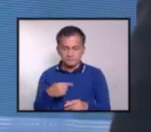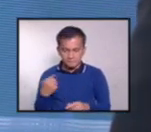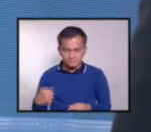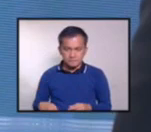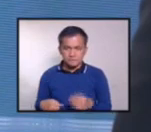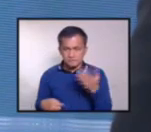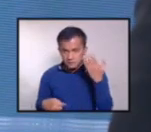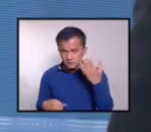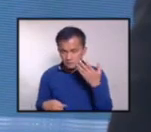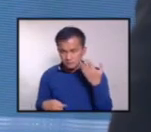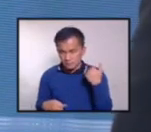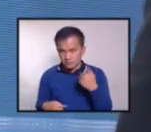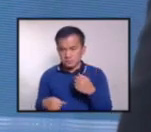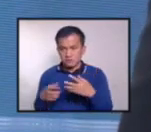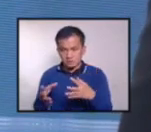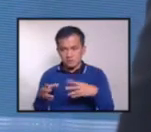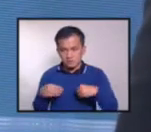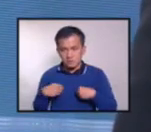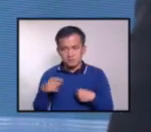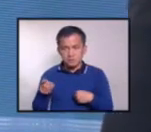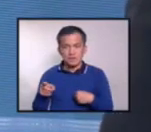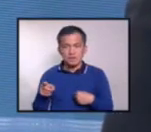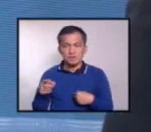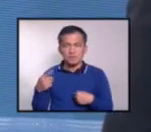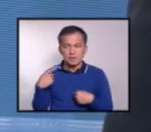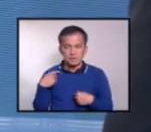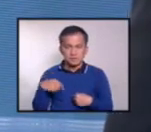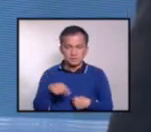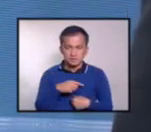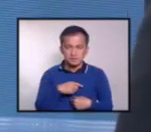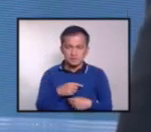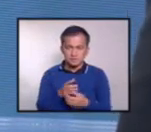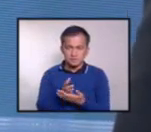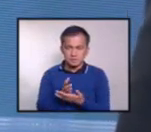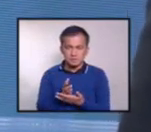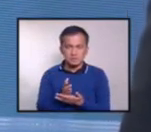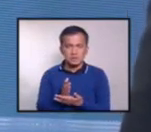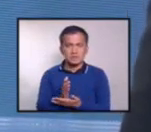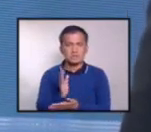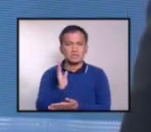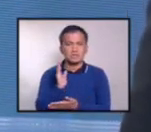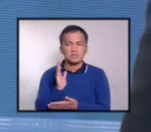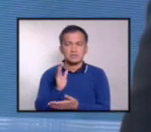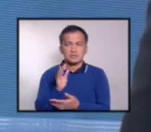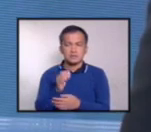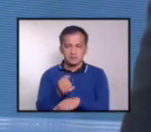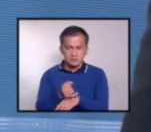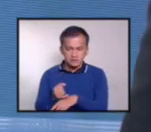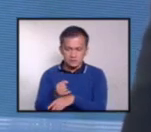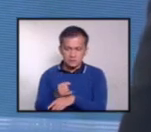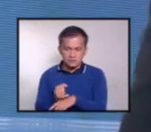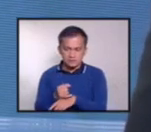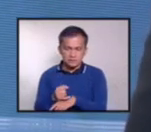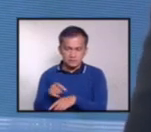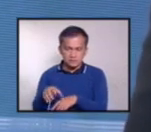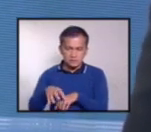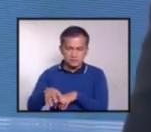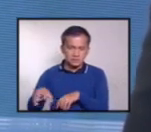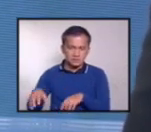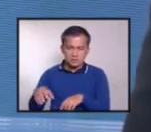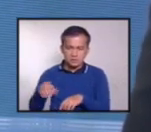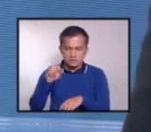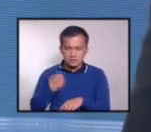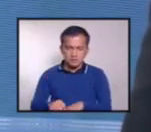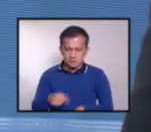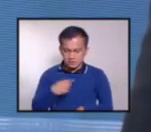doon, inaamin din niya na meron tayong karapatan sa mga isla at sa exploration ng South China